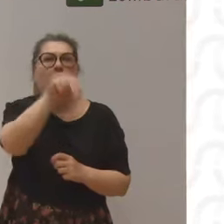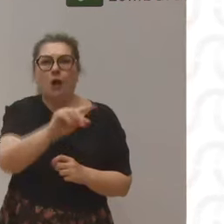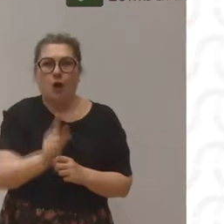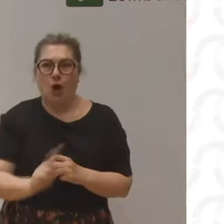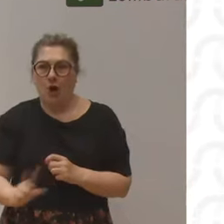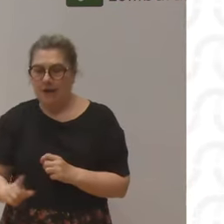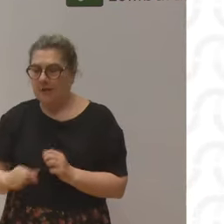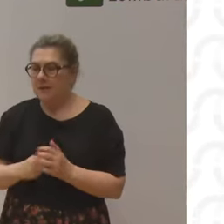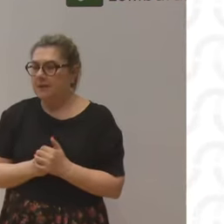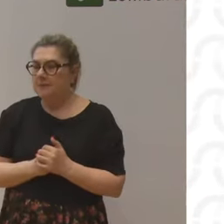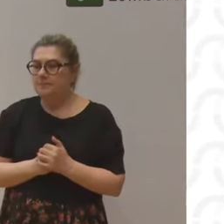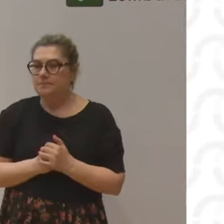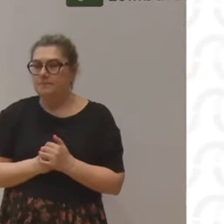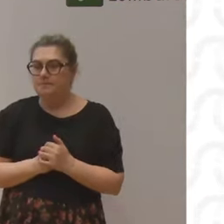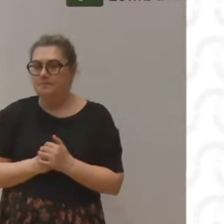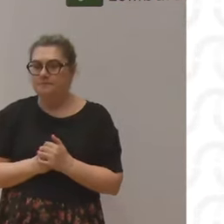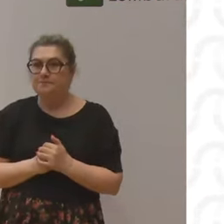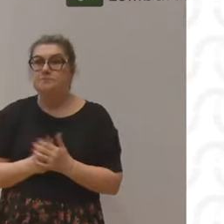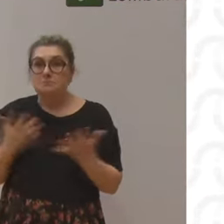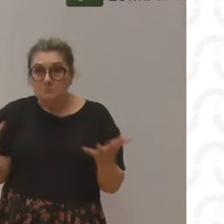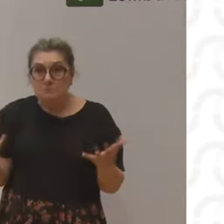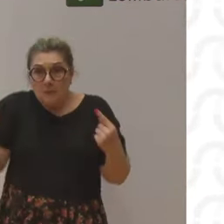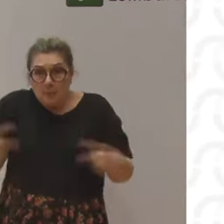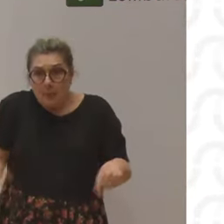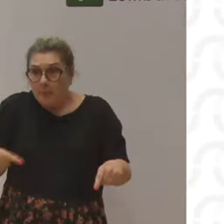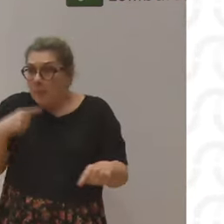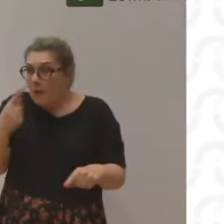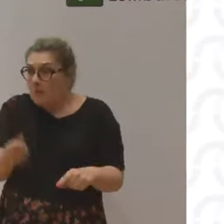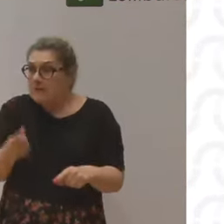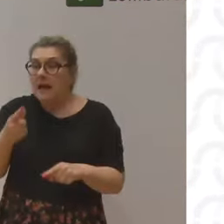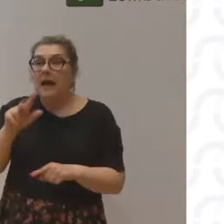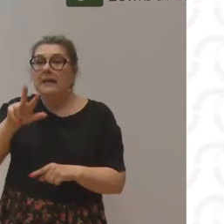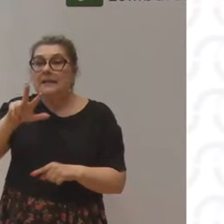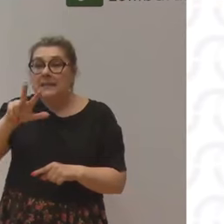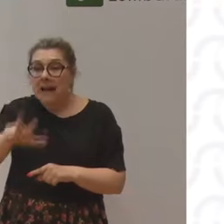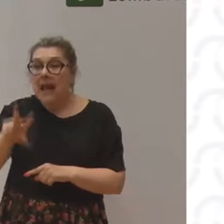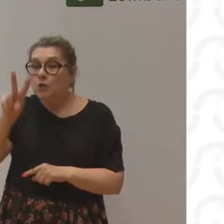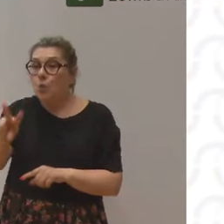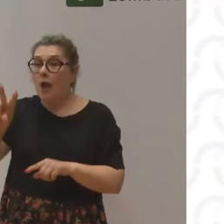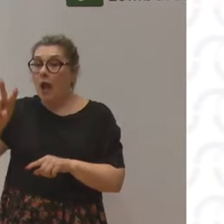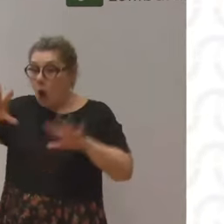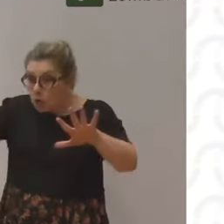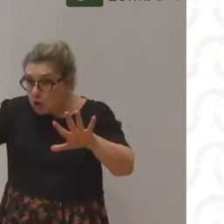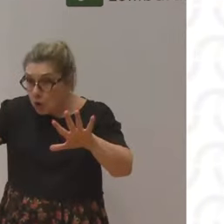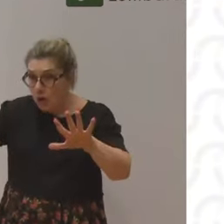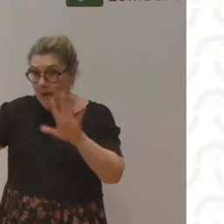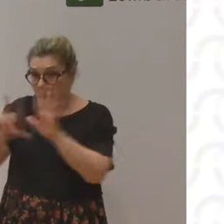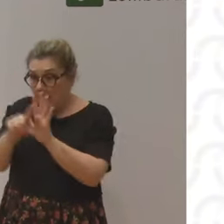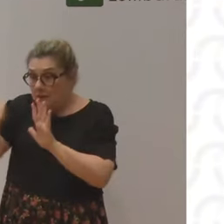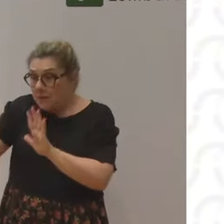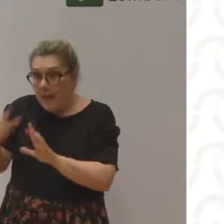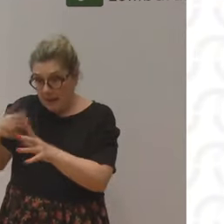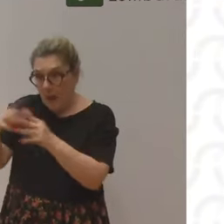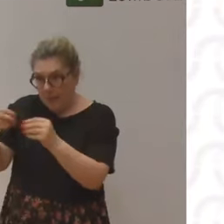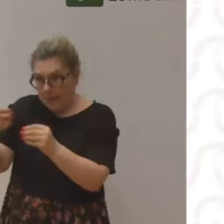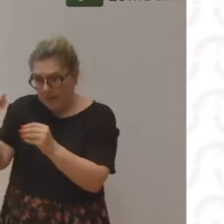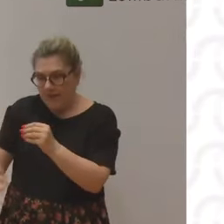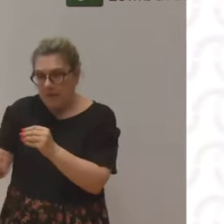nelle enunciazioni. Pertanto per fare in modo che questa 328 venga pienamente applicata, io credo che si debba anche